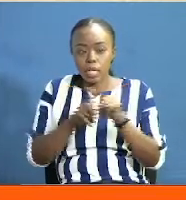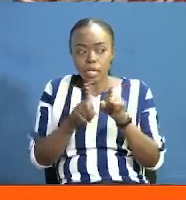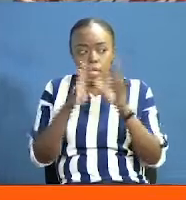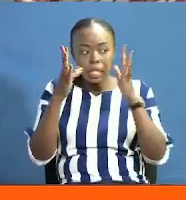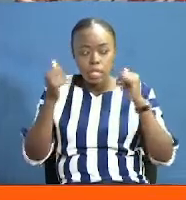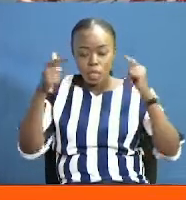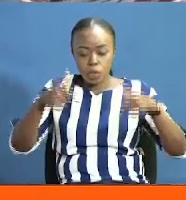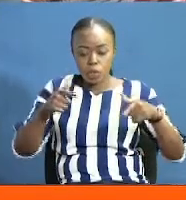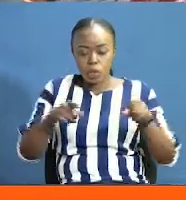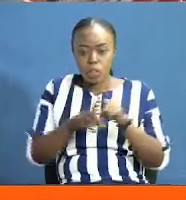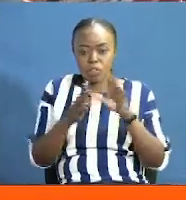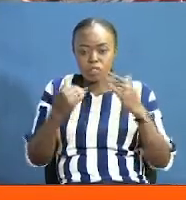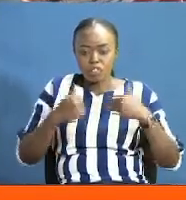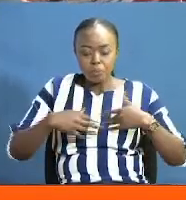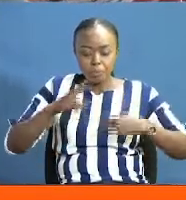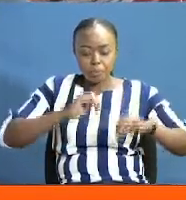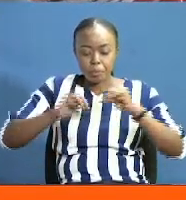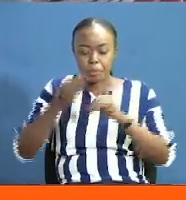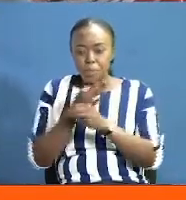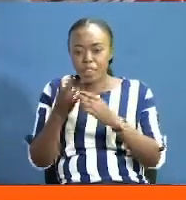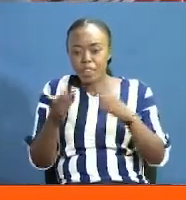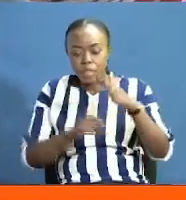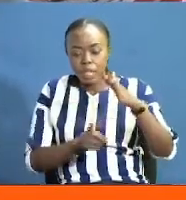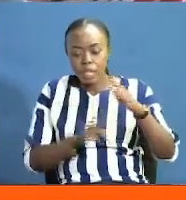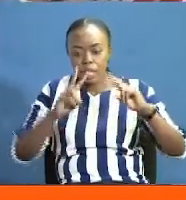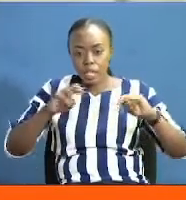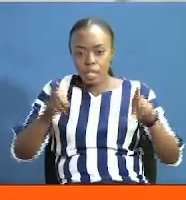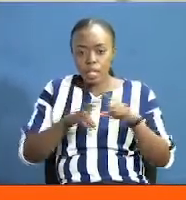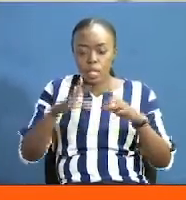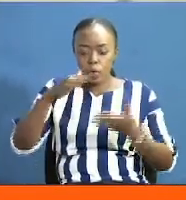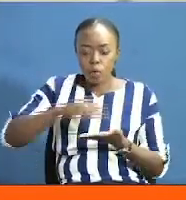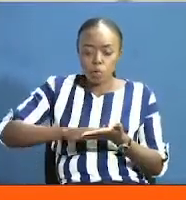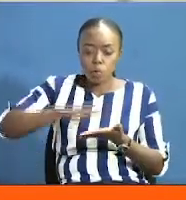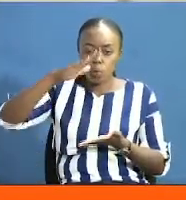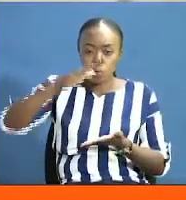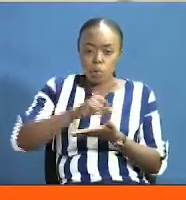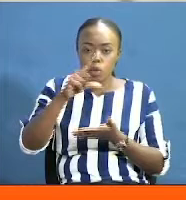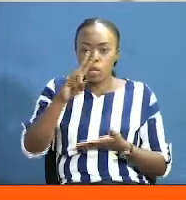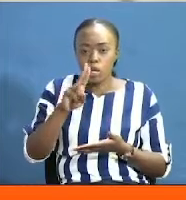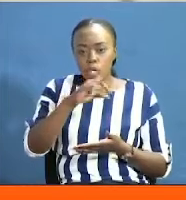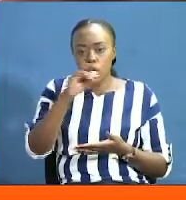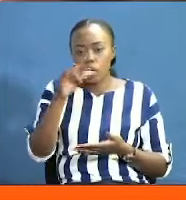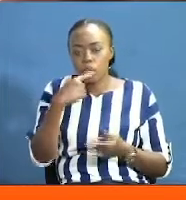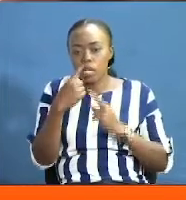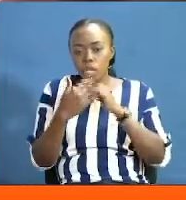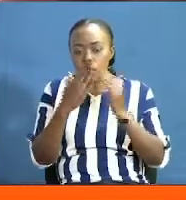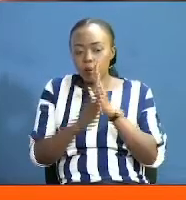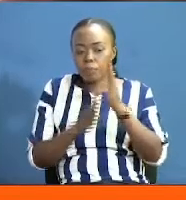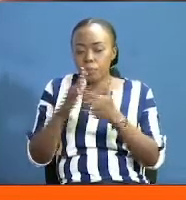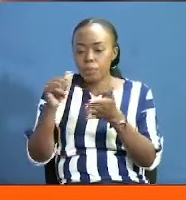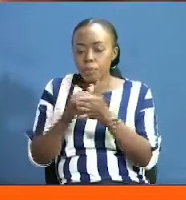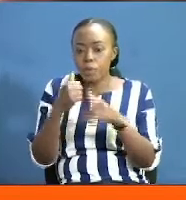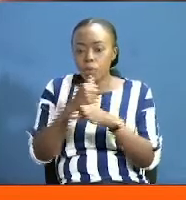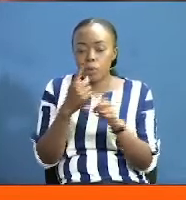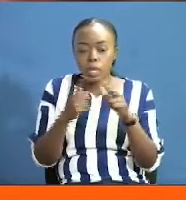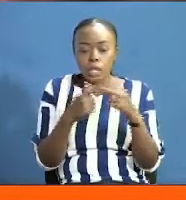Kama sasa hapa Mausa. Naibu mkurugenzi katika idara ukaguzi wa mizani na vipimo, Lucy Mburu, alisema kuwa mradi